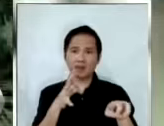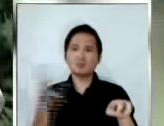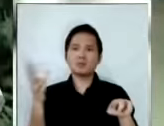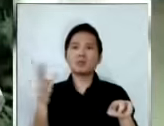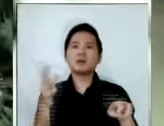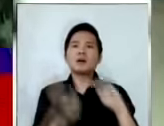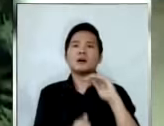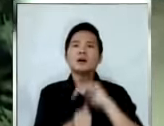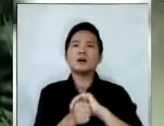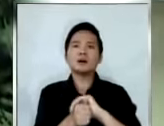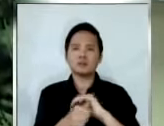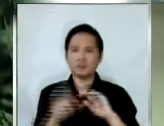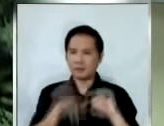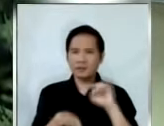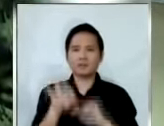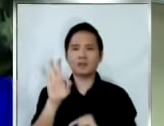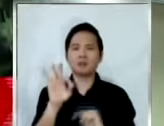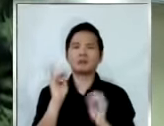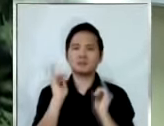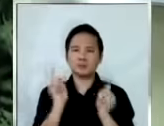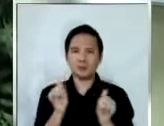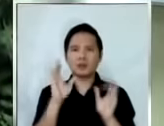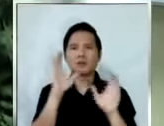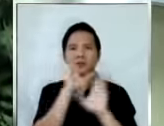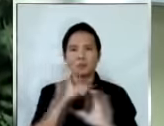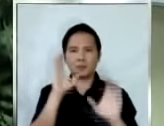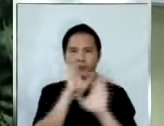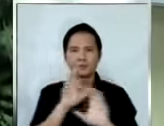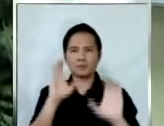ano, ni Muammar